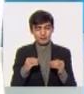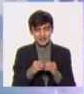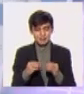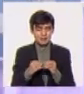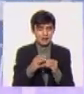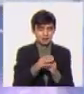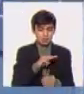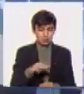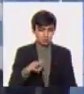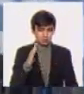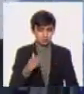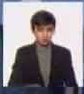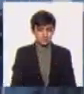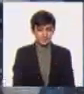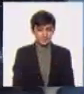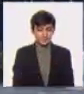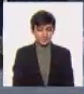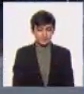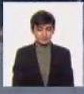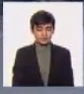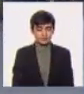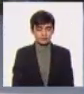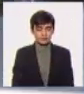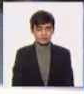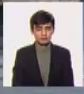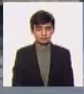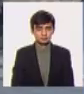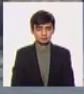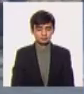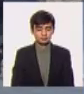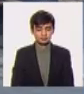аспайды. Жан Болат, Санияз Нұрболат Жәнібекұлы, Информбюро, 31-ші арна.